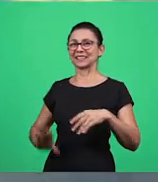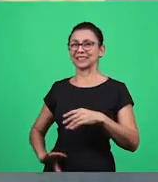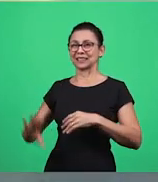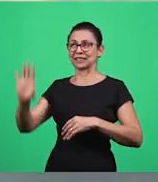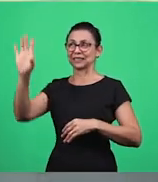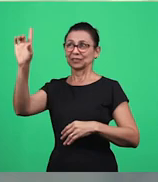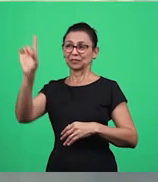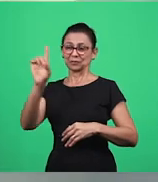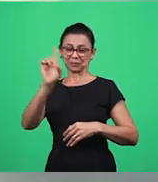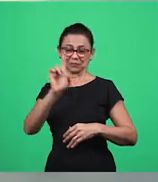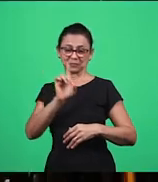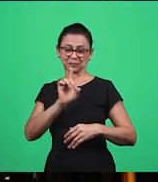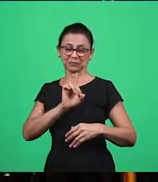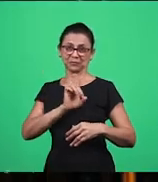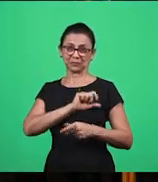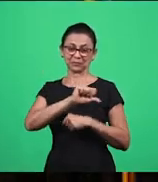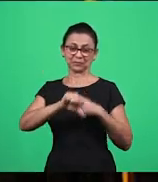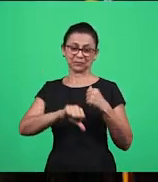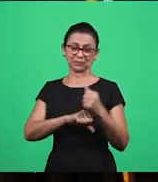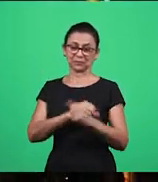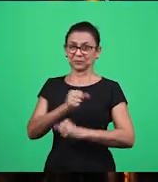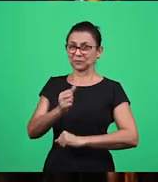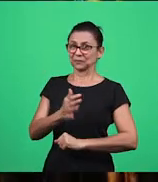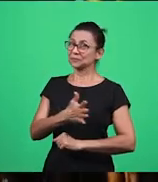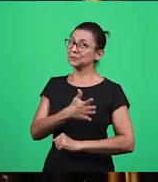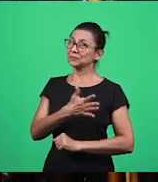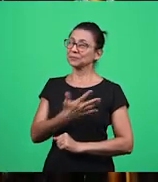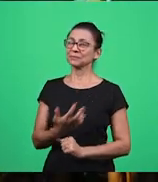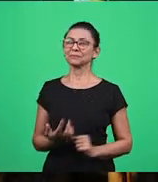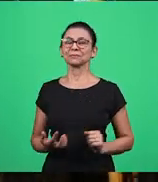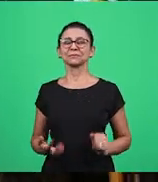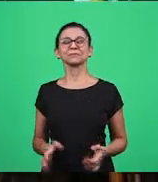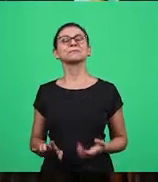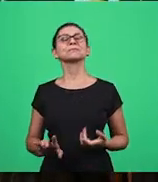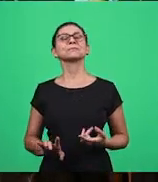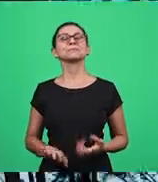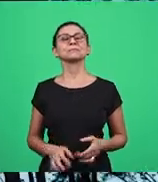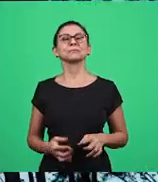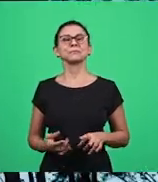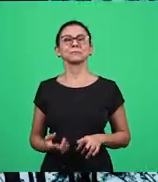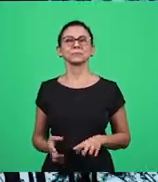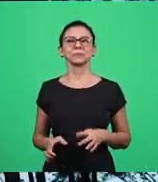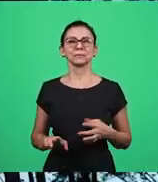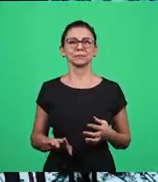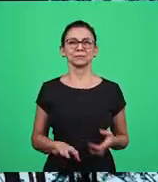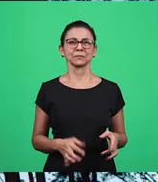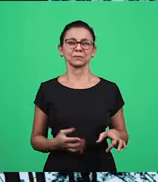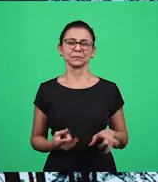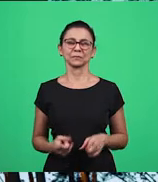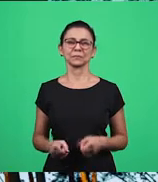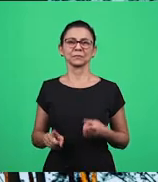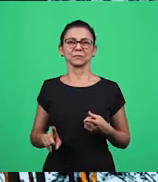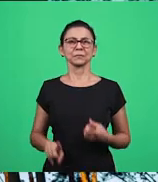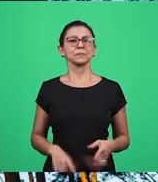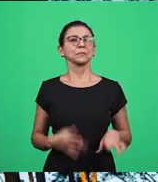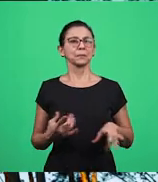Открой сердце свое, позволь Христу войти, и солнце взойдет в тебе.